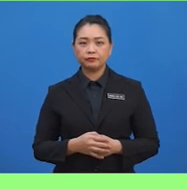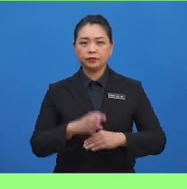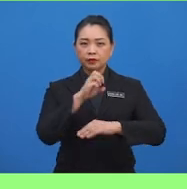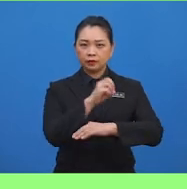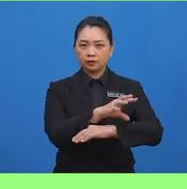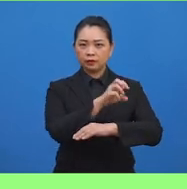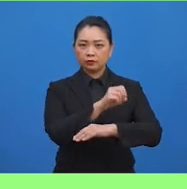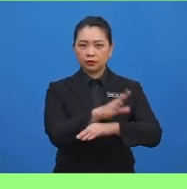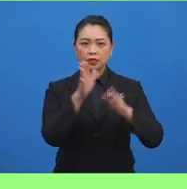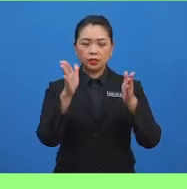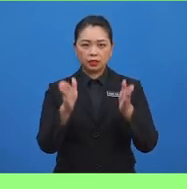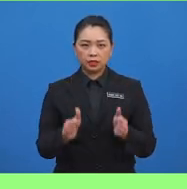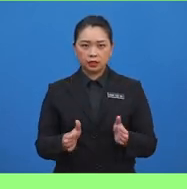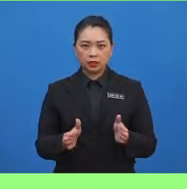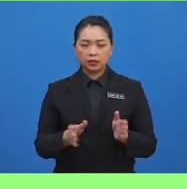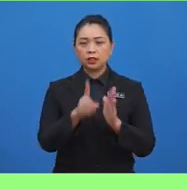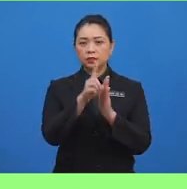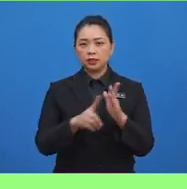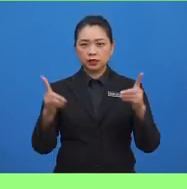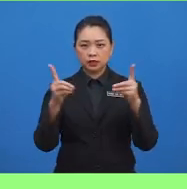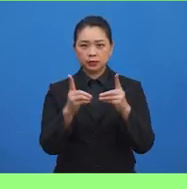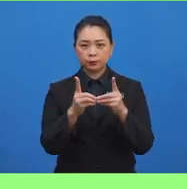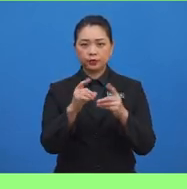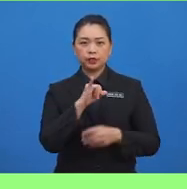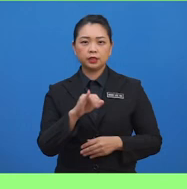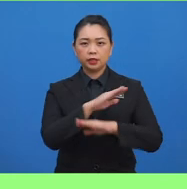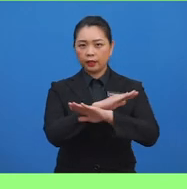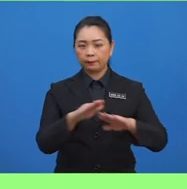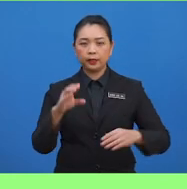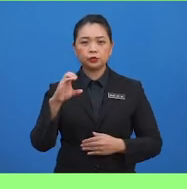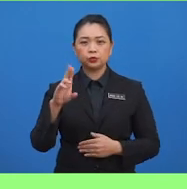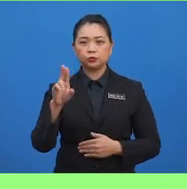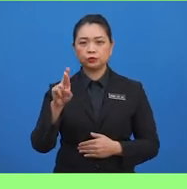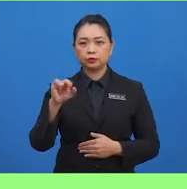Sounds lo ditemui tanpa curiga